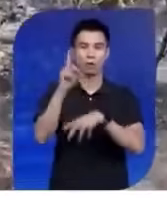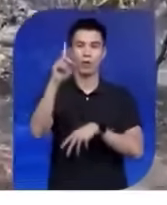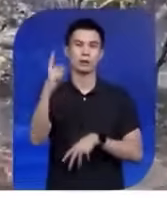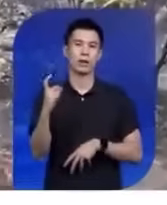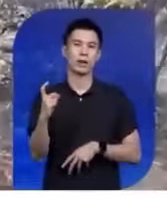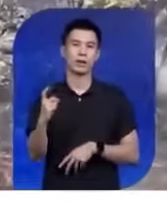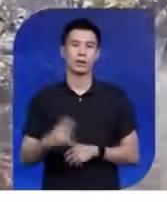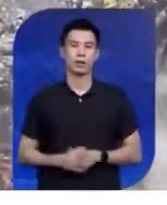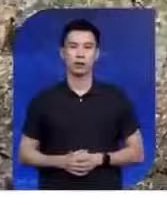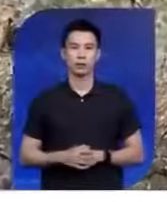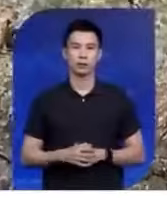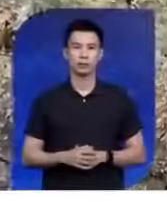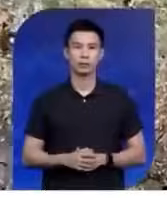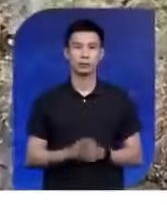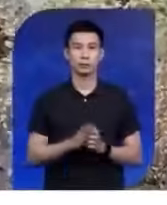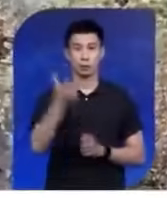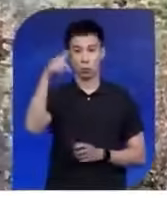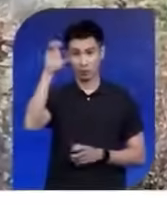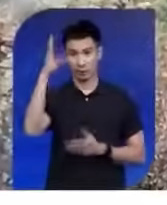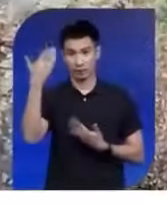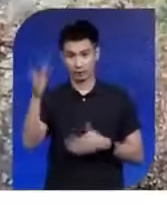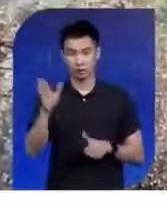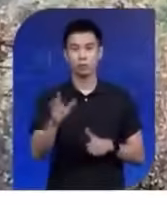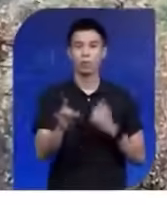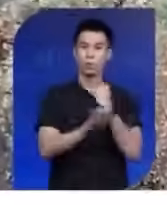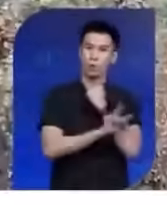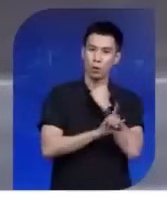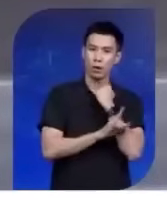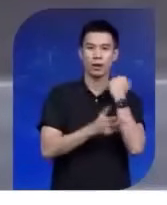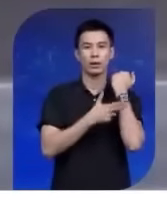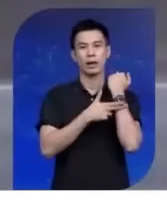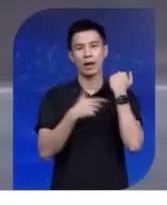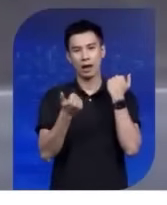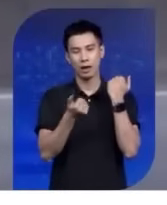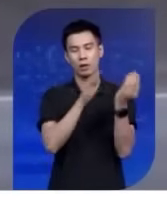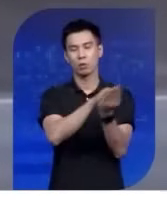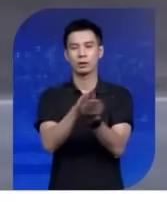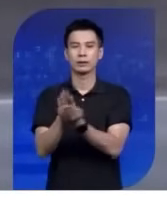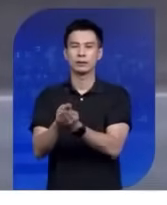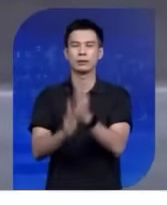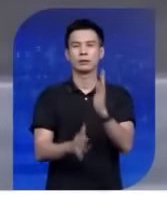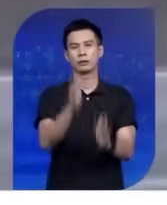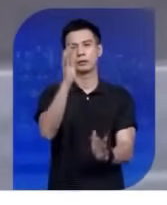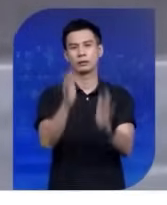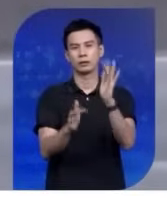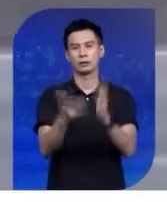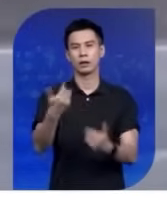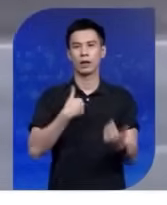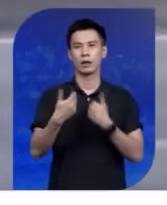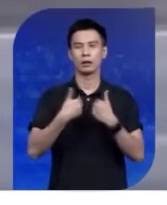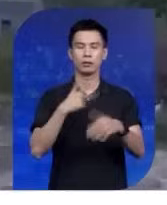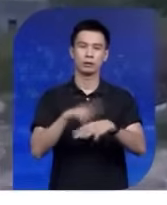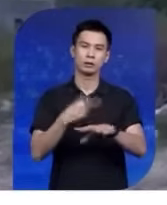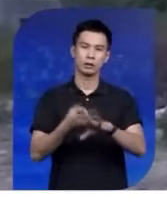ngoài Quảng Bình trong thời gian gần đây các tỉnh Thừa Thiên Huế Nghệ An và Quảng Trị cũng liên tiếp xảy ra cháy gây ảnh hưởng lớn đến kinh tế của